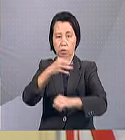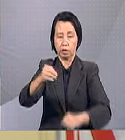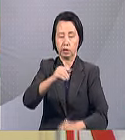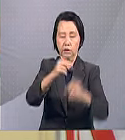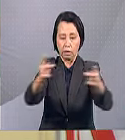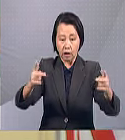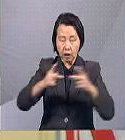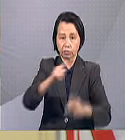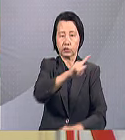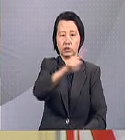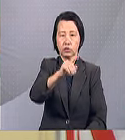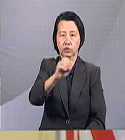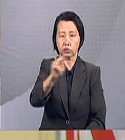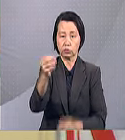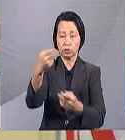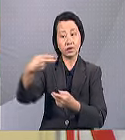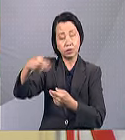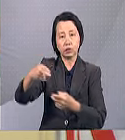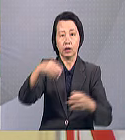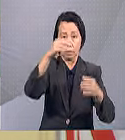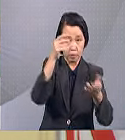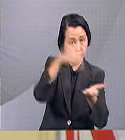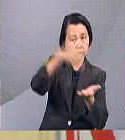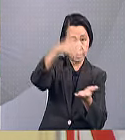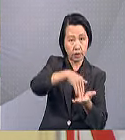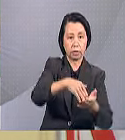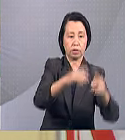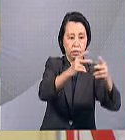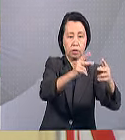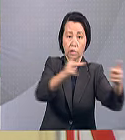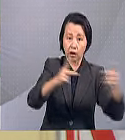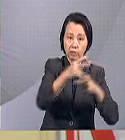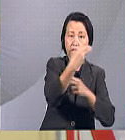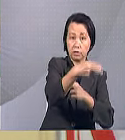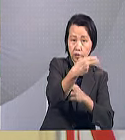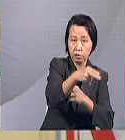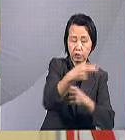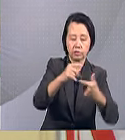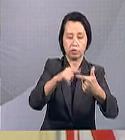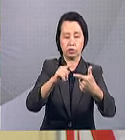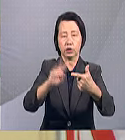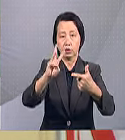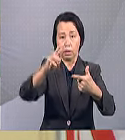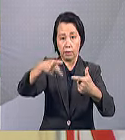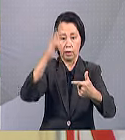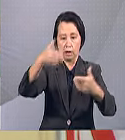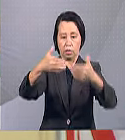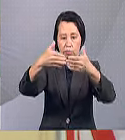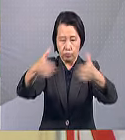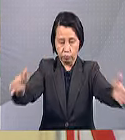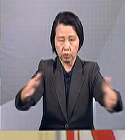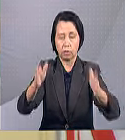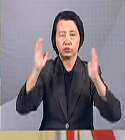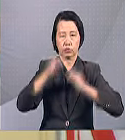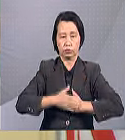hijau, saya ulangi, dalam zon hijau di wilayah persekutuan akan dibuka bagi solat Jumaat